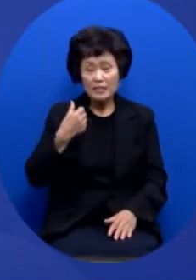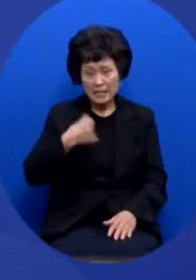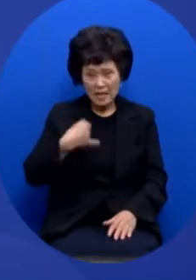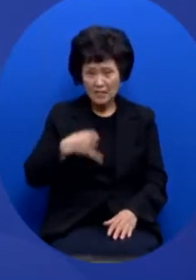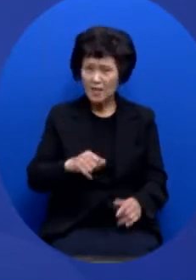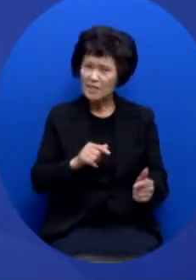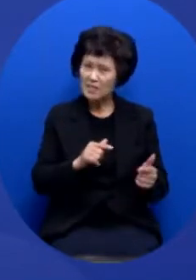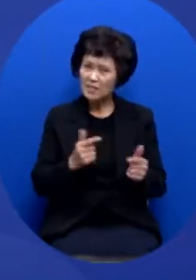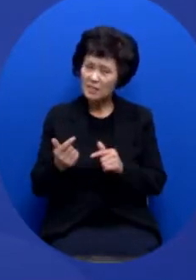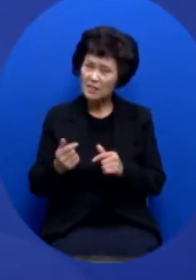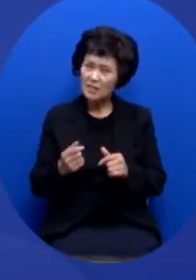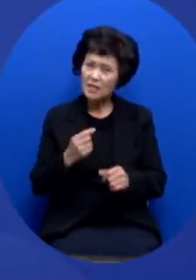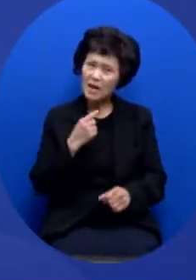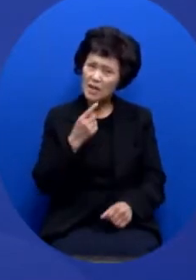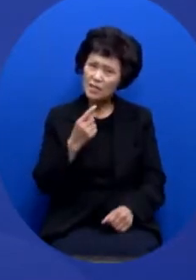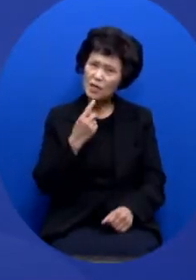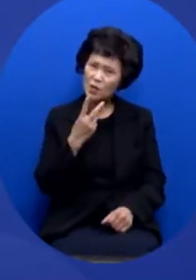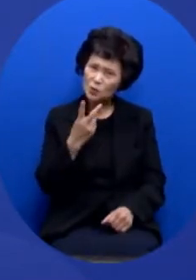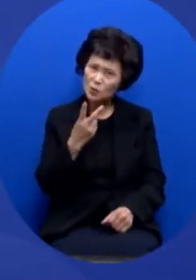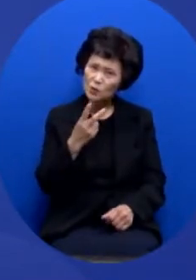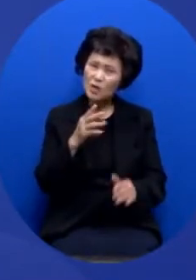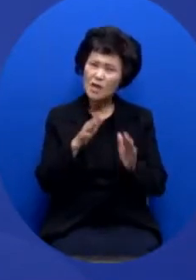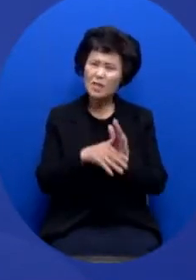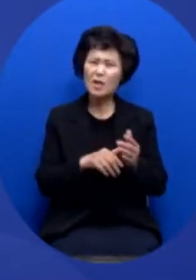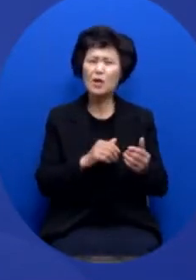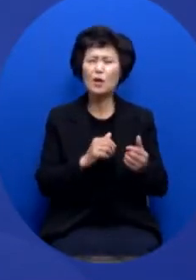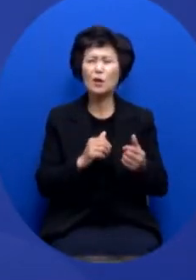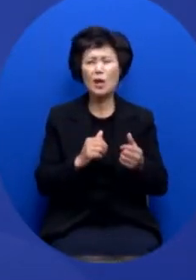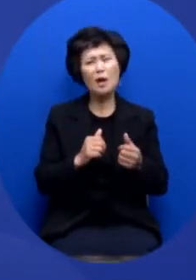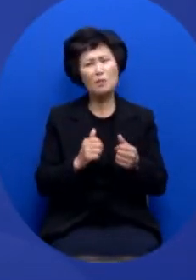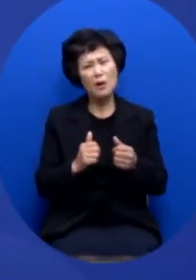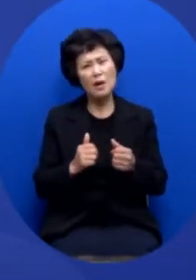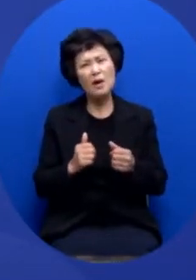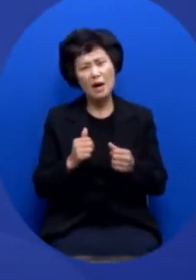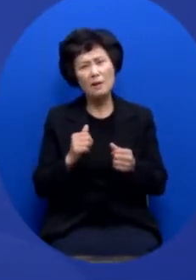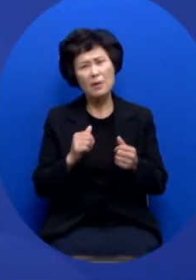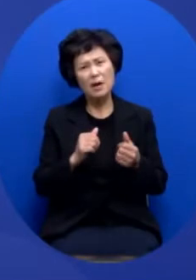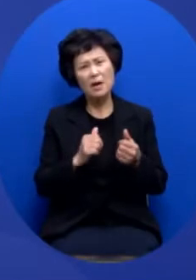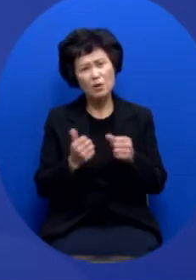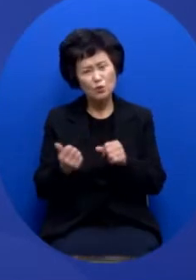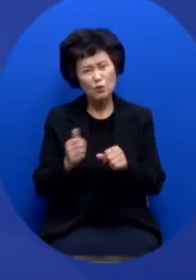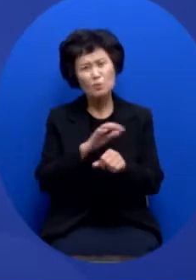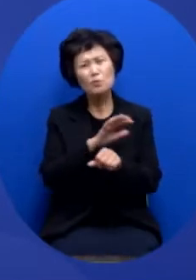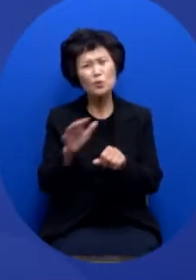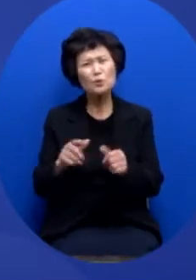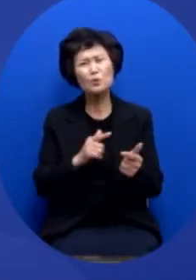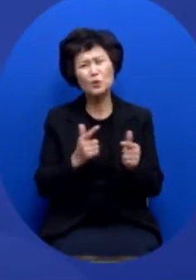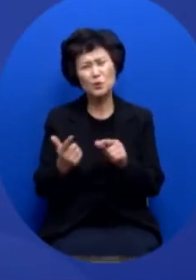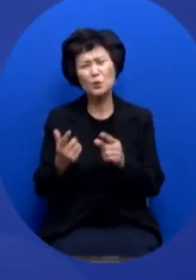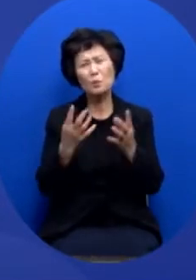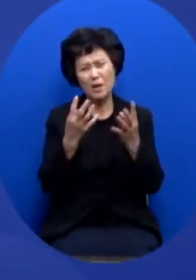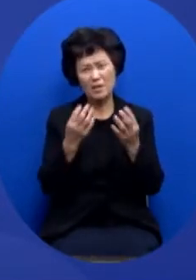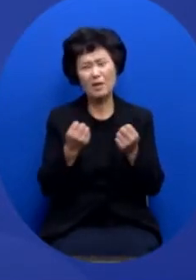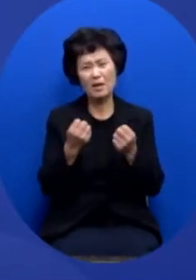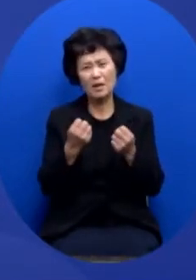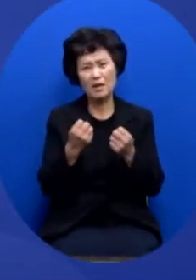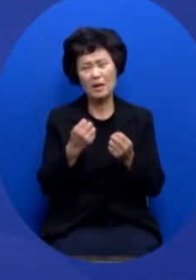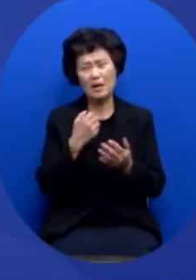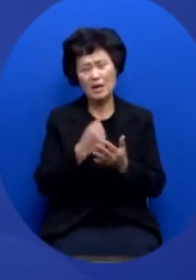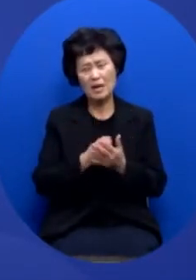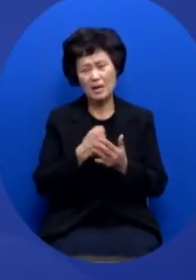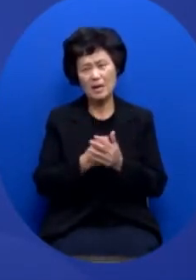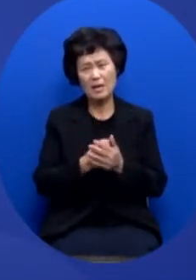살, 두 살 때 이렇게 죽어서 선교사 묘역에 가면 한 살, 두 살짜리 이렇게 무덤도 있더라고요. 아, 예. 너무 안타깝네요. 예,